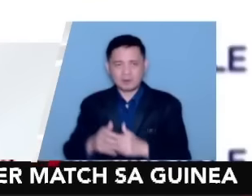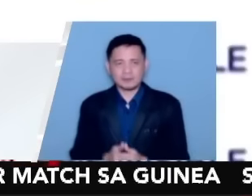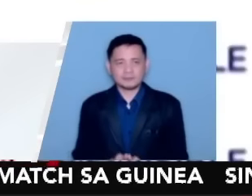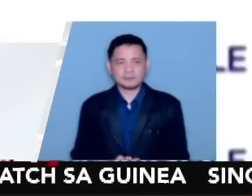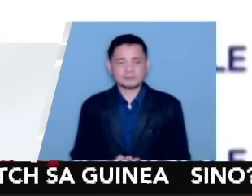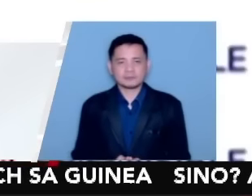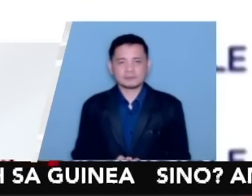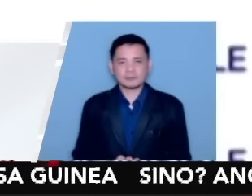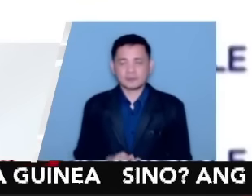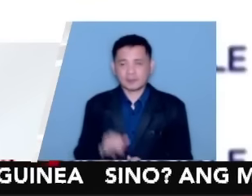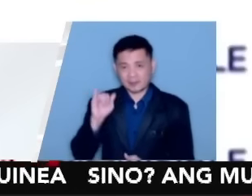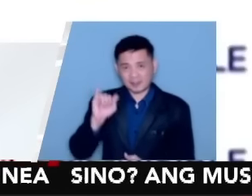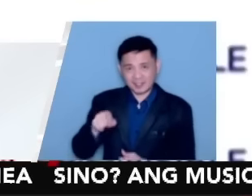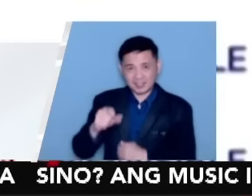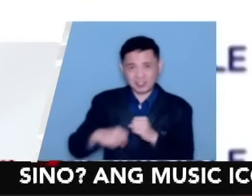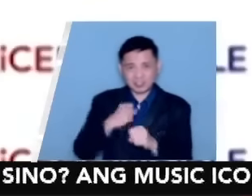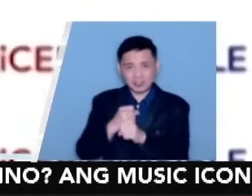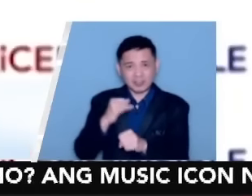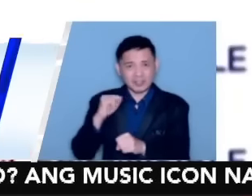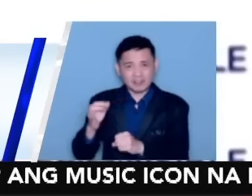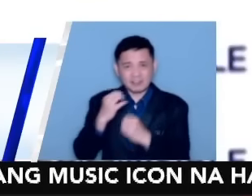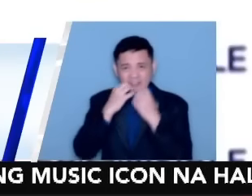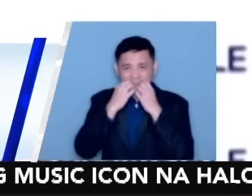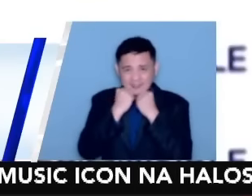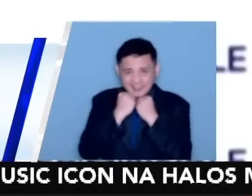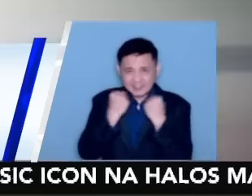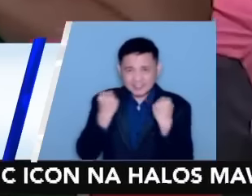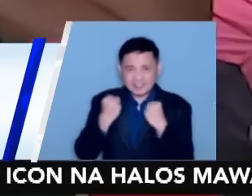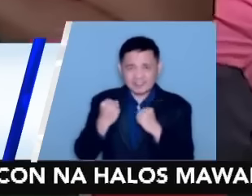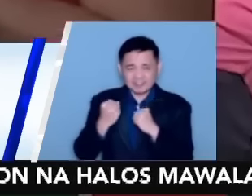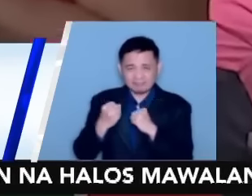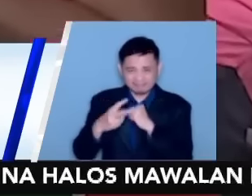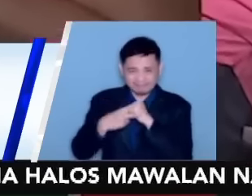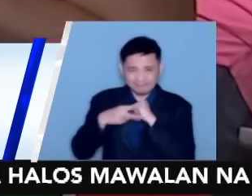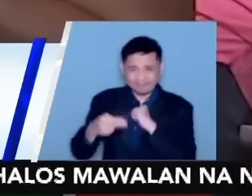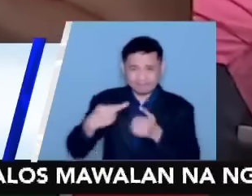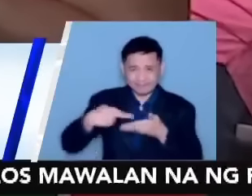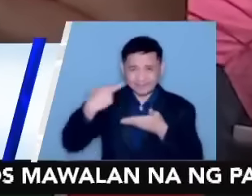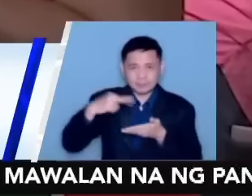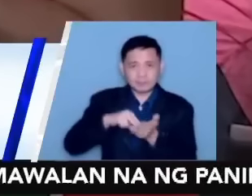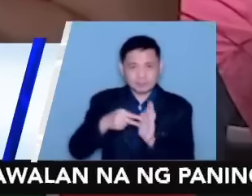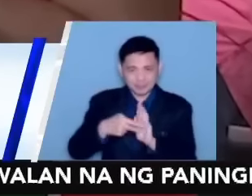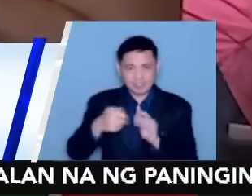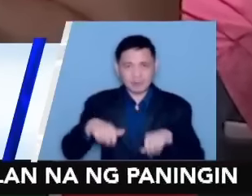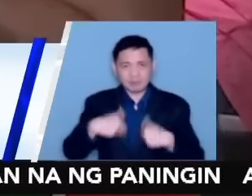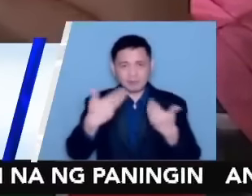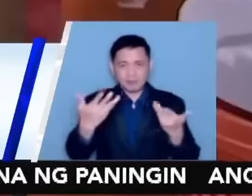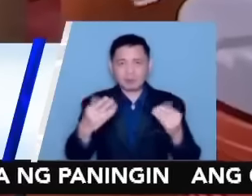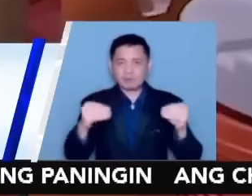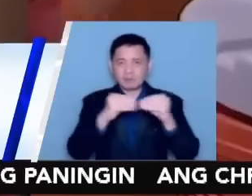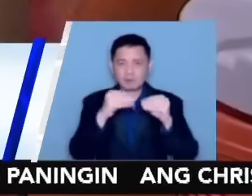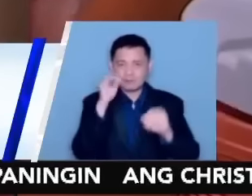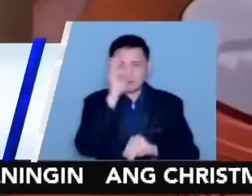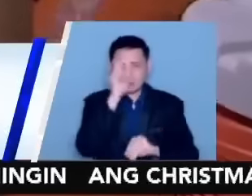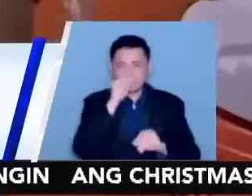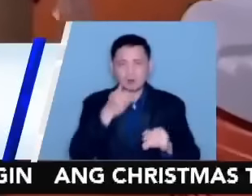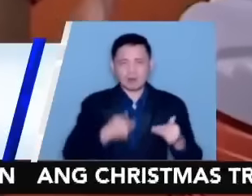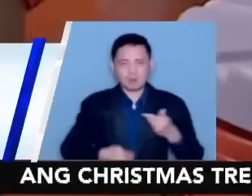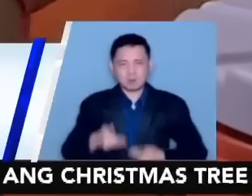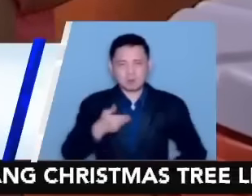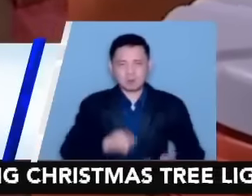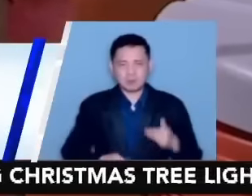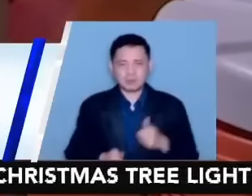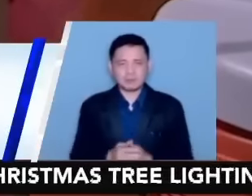niya magpakain ng 2.79 million Filipinos for a year. Si Nanay Rosy, sumasama ang loob kapag nakikitang